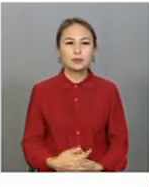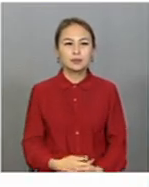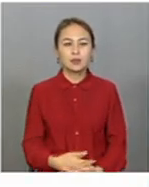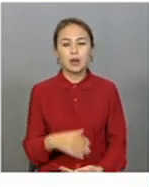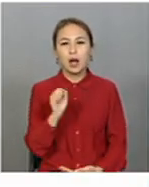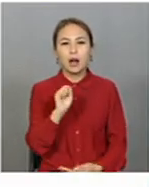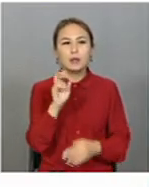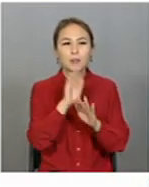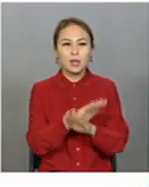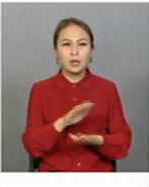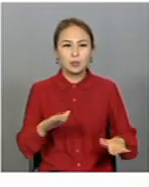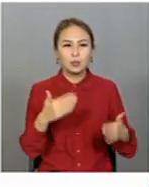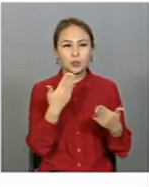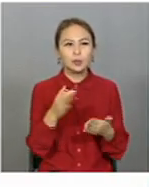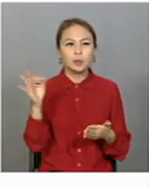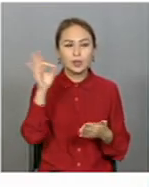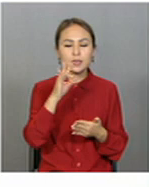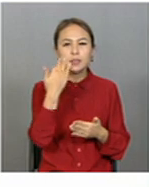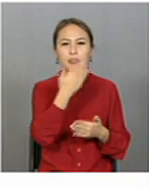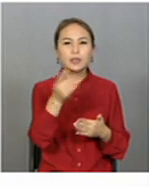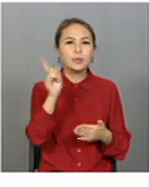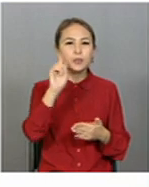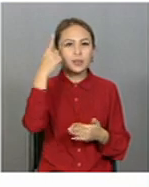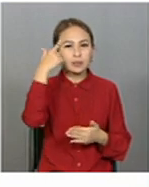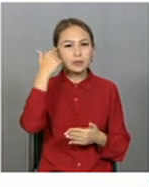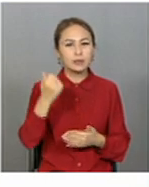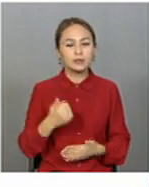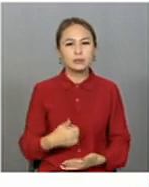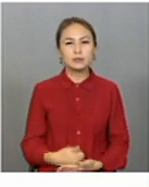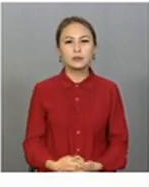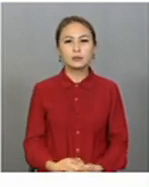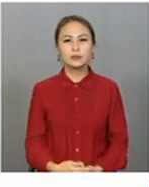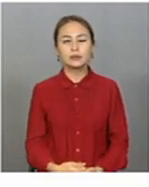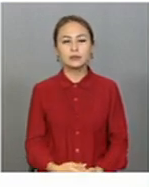Ал, балалар, бұл туралы сендер не білесіңдер?